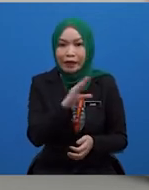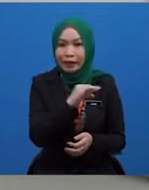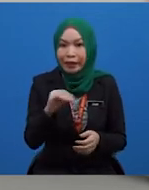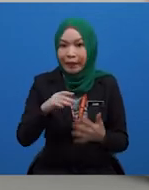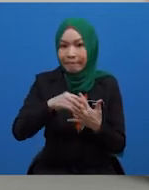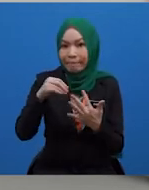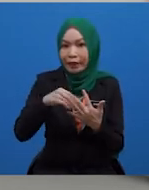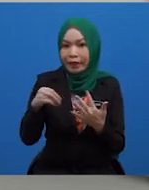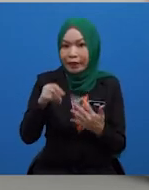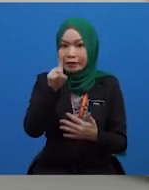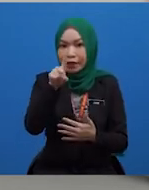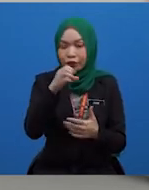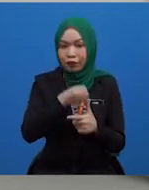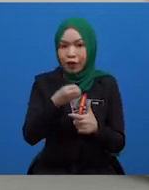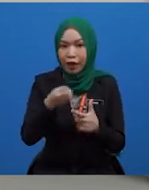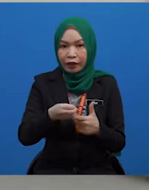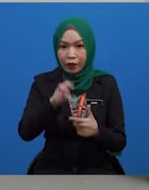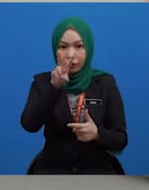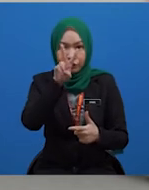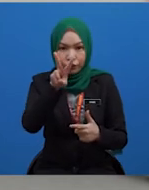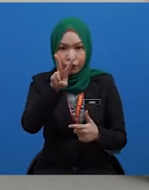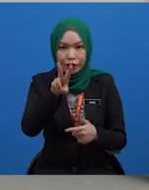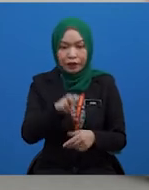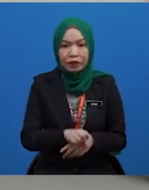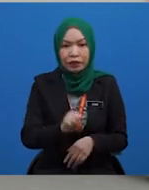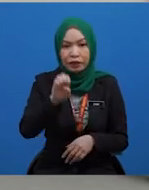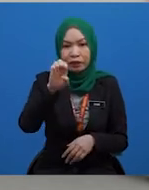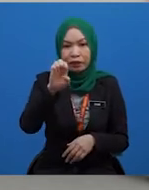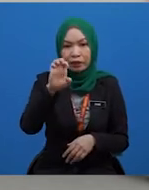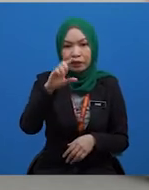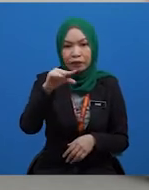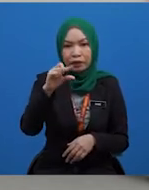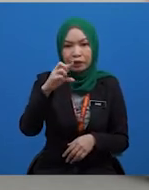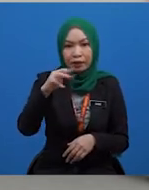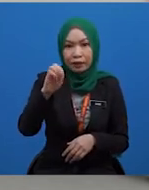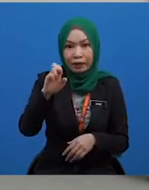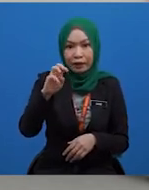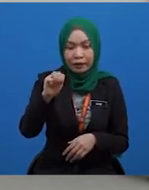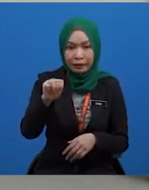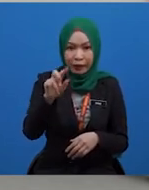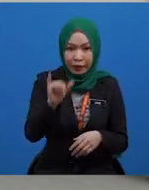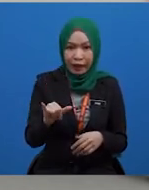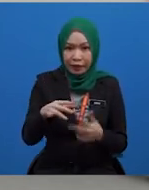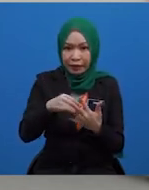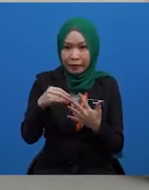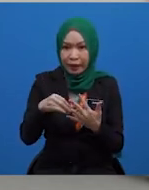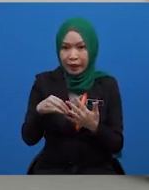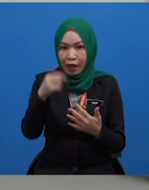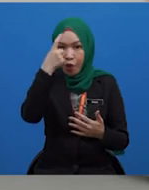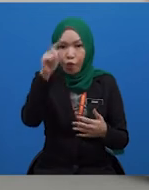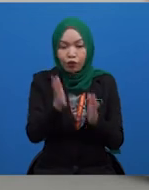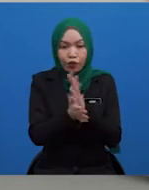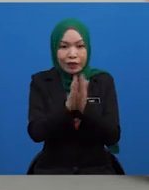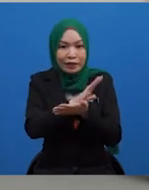dipilih untuk menjadikan sebagai sasarannya. Ianya memberikan peluang kepada